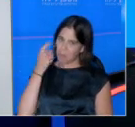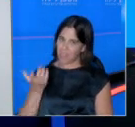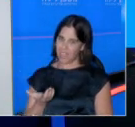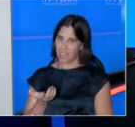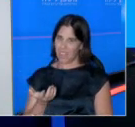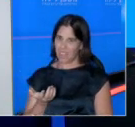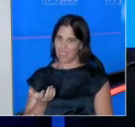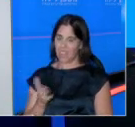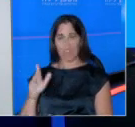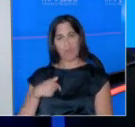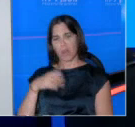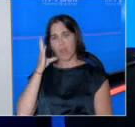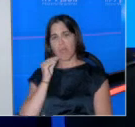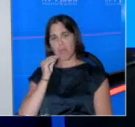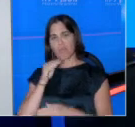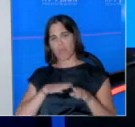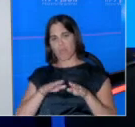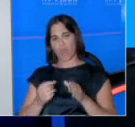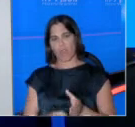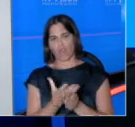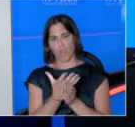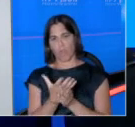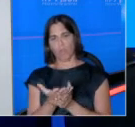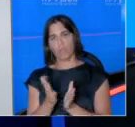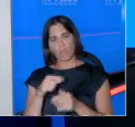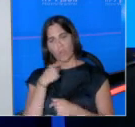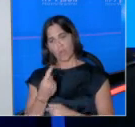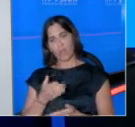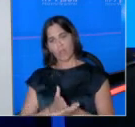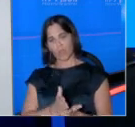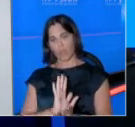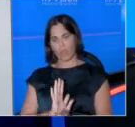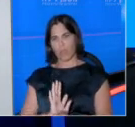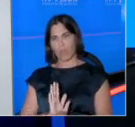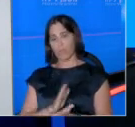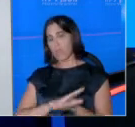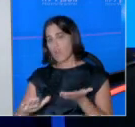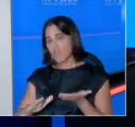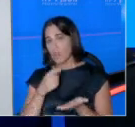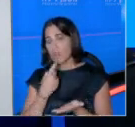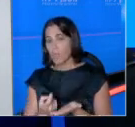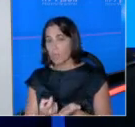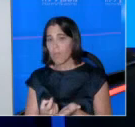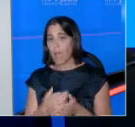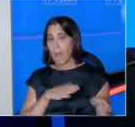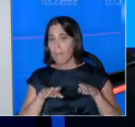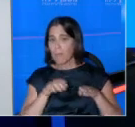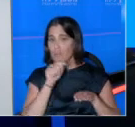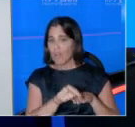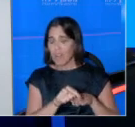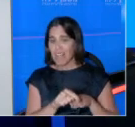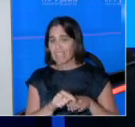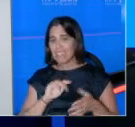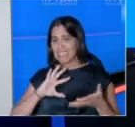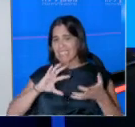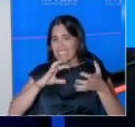תראי רגע. גם אני לא הכי מבסוט מהממשלה שעומדת לקום. בואי, אני אפר. אני אומר הכי פשוט שאפשר, הממשלה הזאת היא